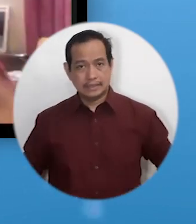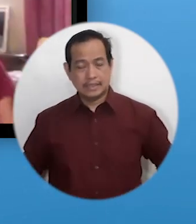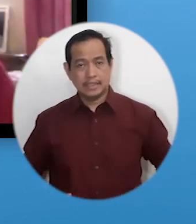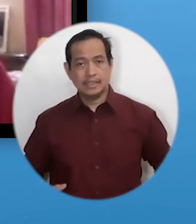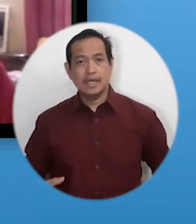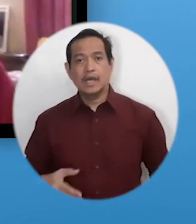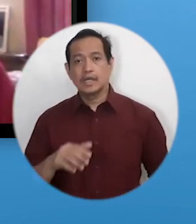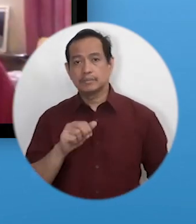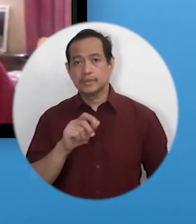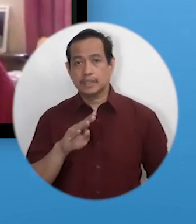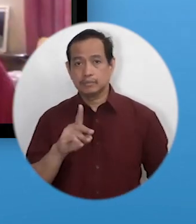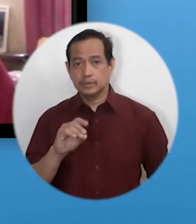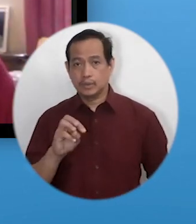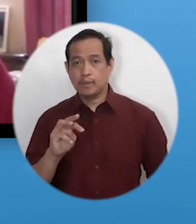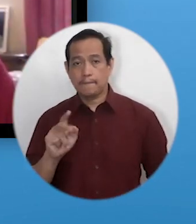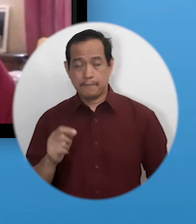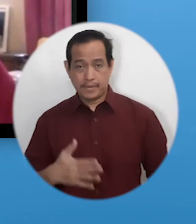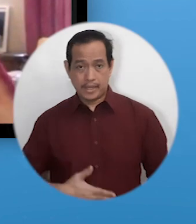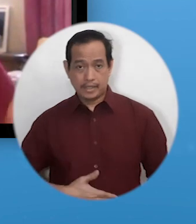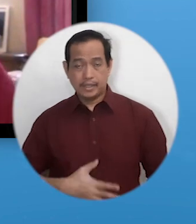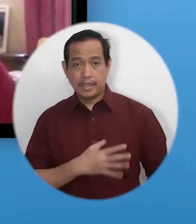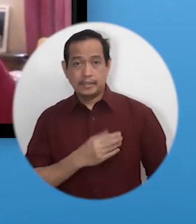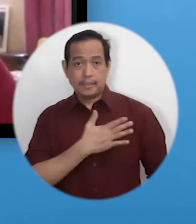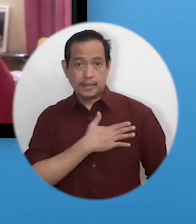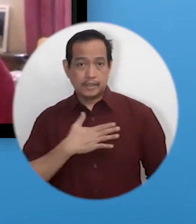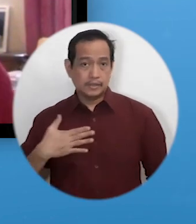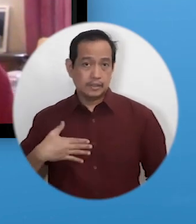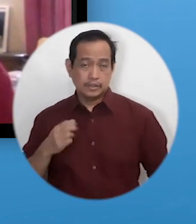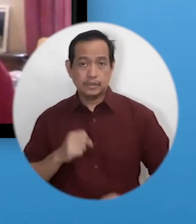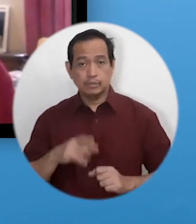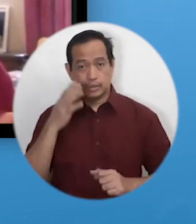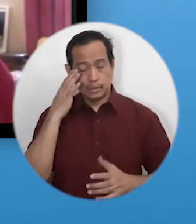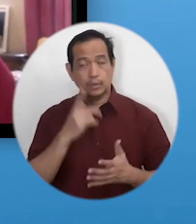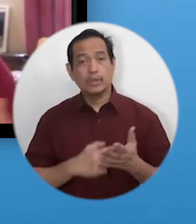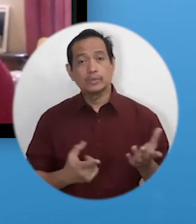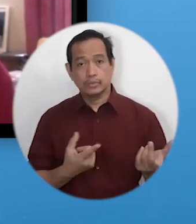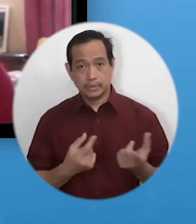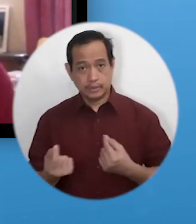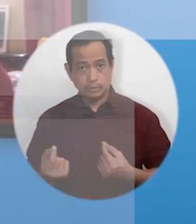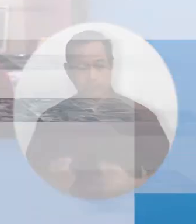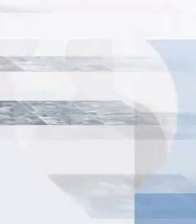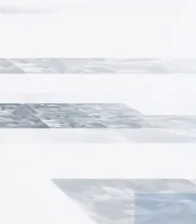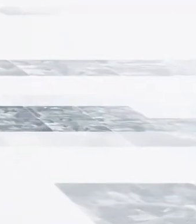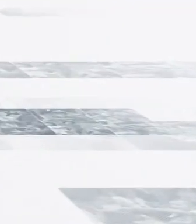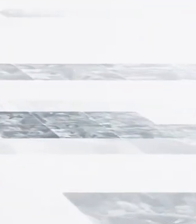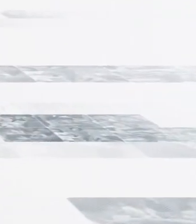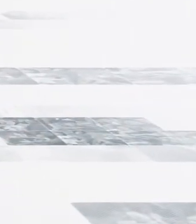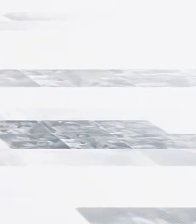scan of the chest, so that we will know what approach we will do.